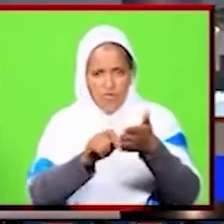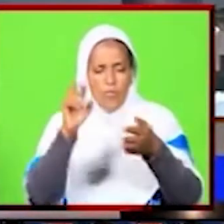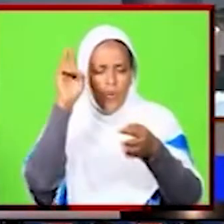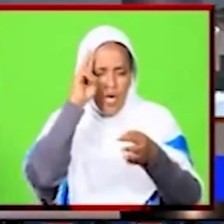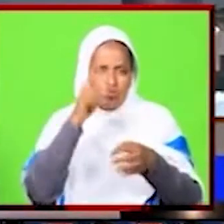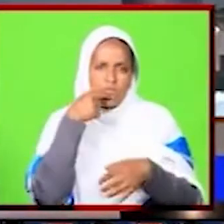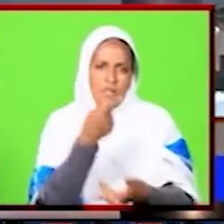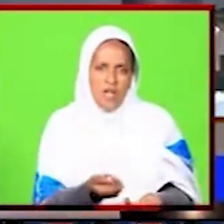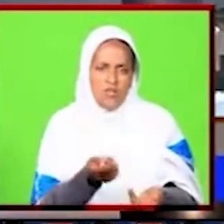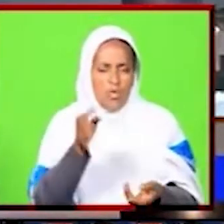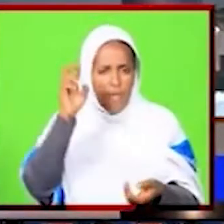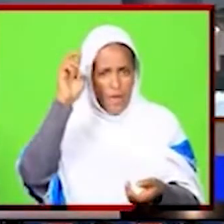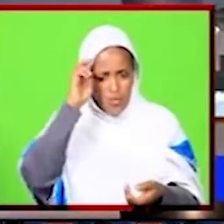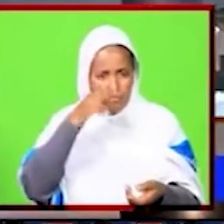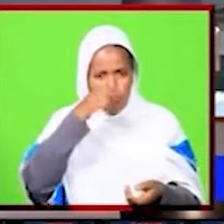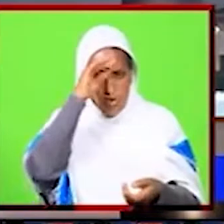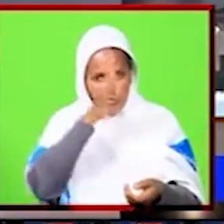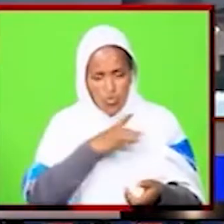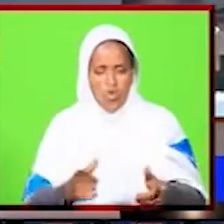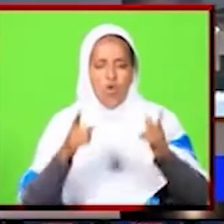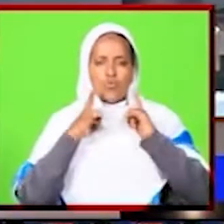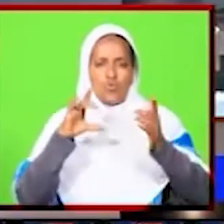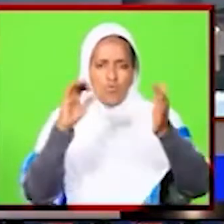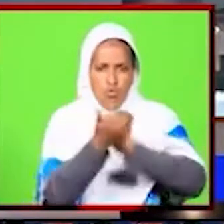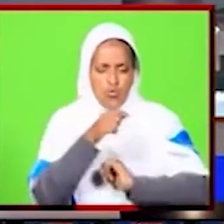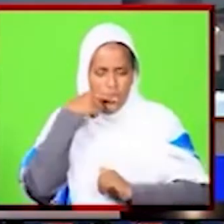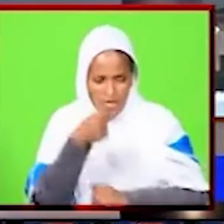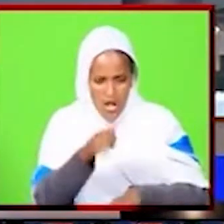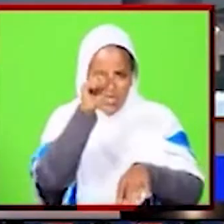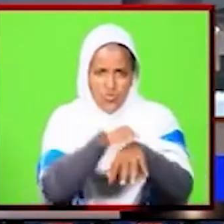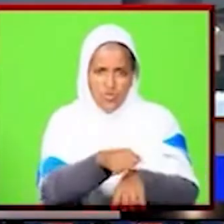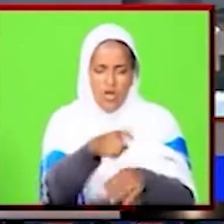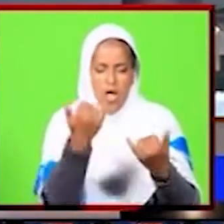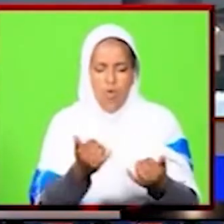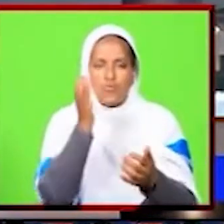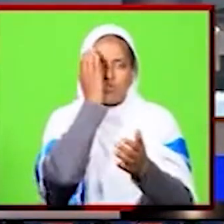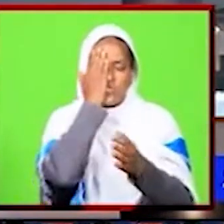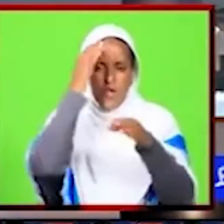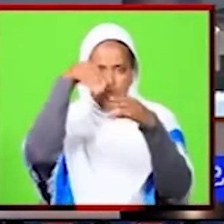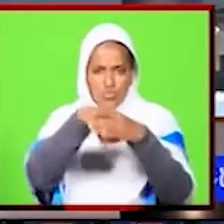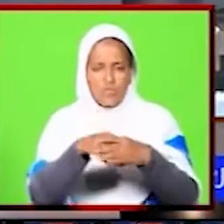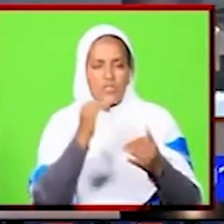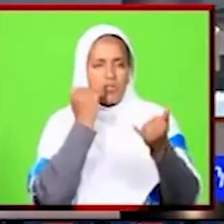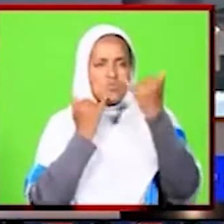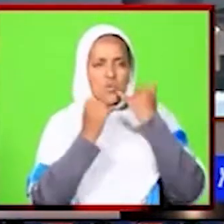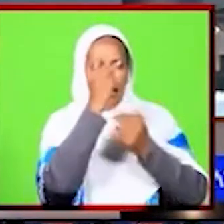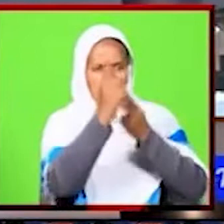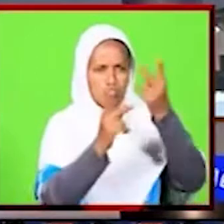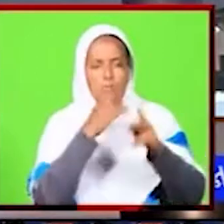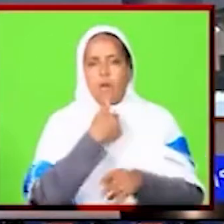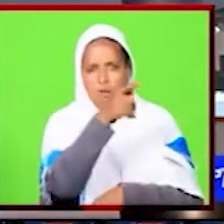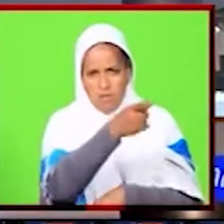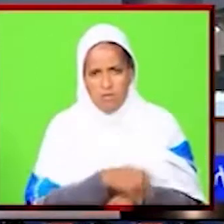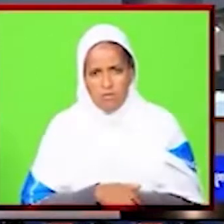ድንጋይ ላይ የተጻፈው ስለ ጲላጦስ የሚናገረው ጲላጦስ የሚባል ሰው የኖረ መሆኑን የሚናገረው ድንጋይ አሁን እስራኤል ውስጥ